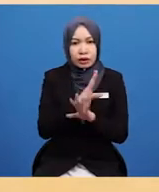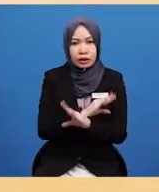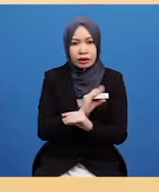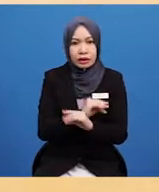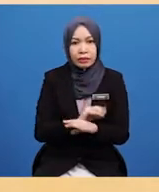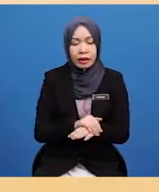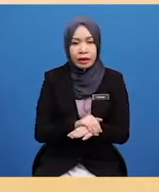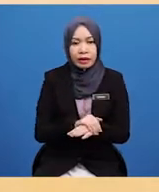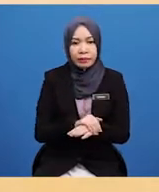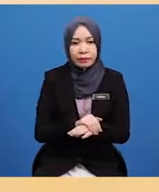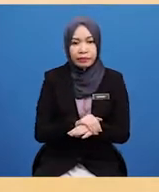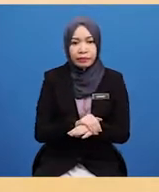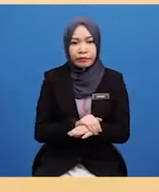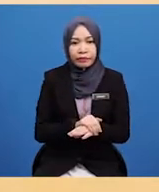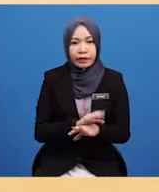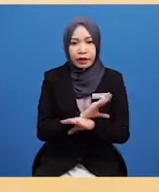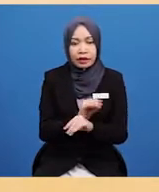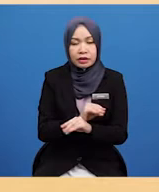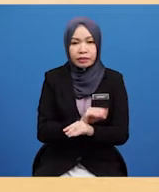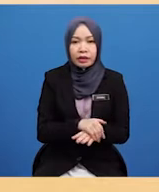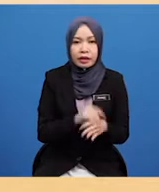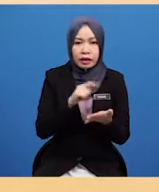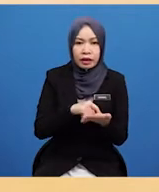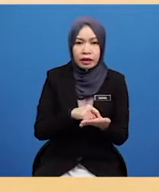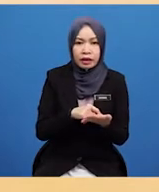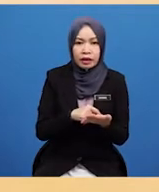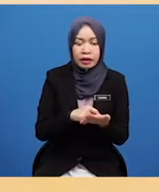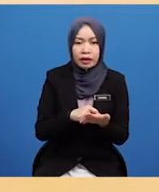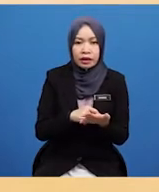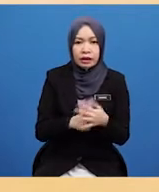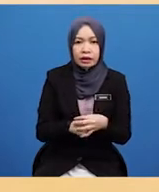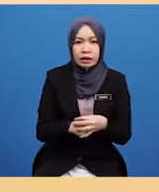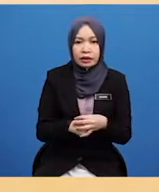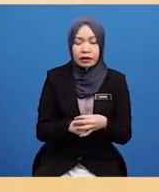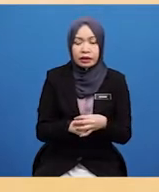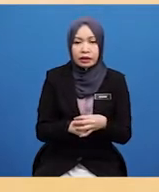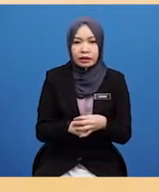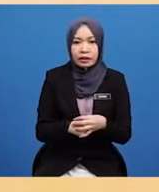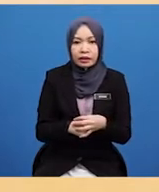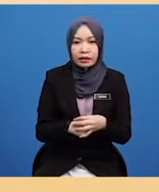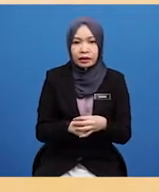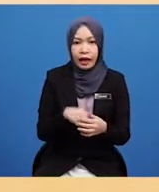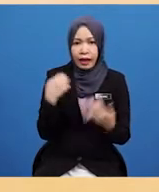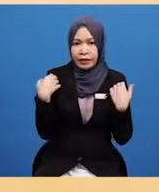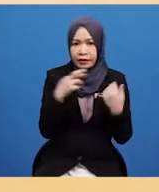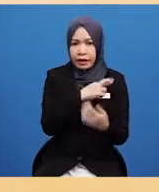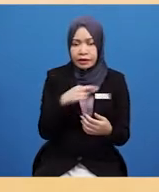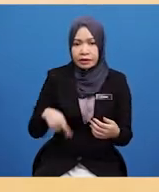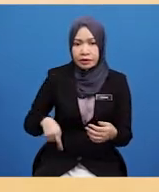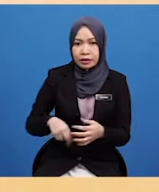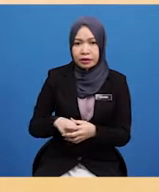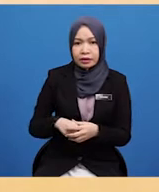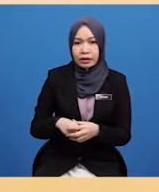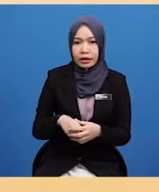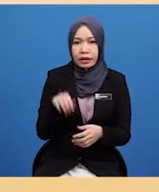Kerajaan Republik Jerman ditubuhkan apabila Kaiser Wilhelm II terpaksa turun tahta.